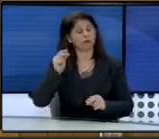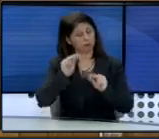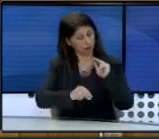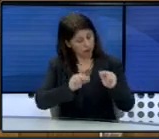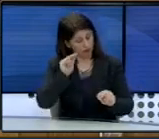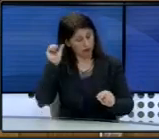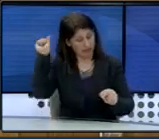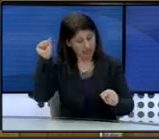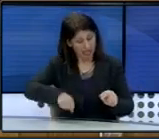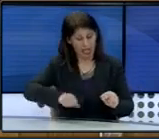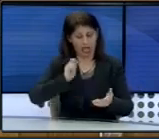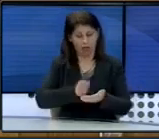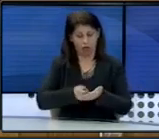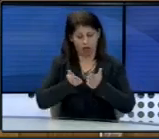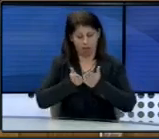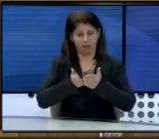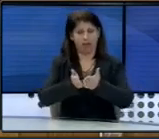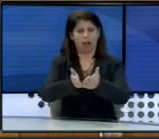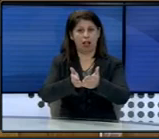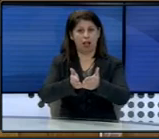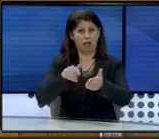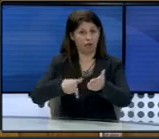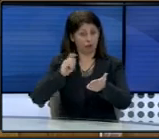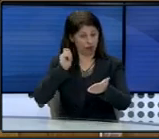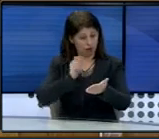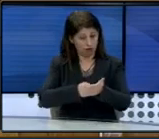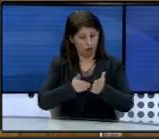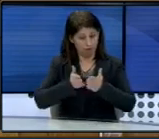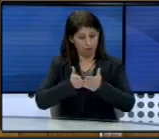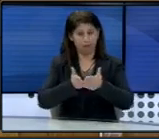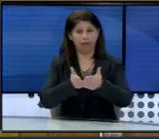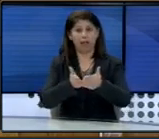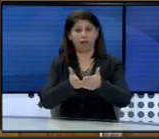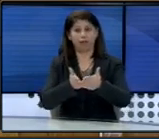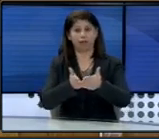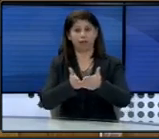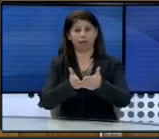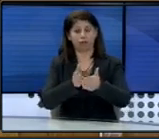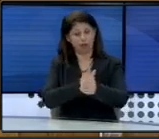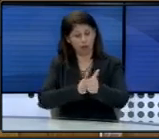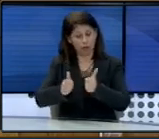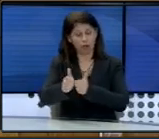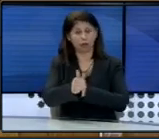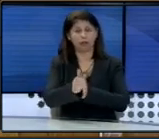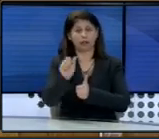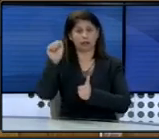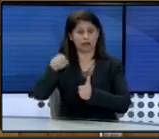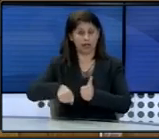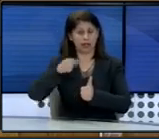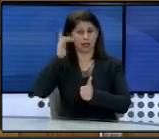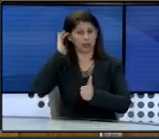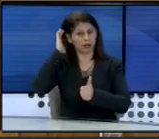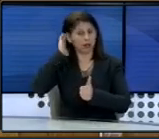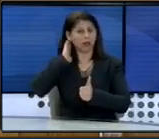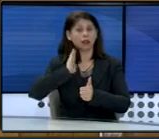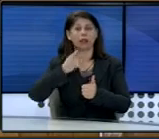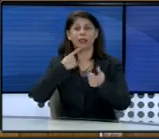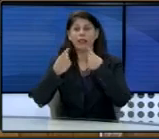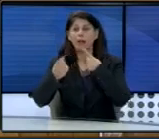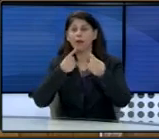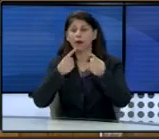υπερψηφίζουμε την αγορά των φρεγατών. Μια αγορά, άλλωστε, που προτεραιοποιήσαμε και